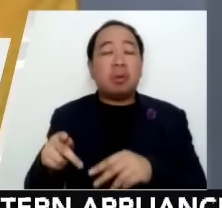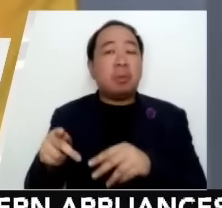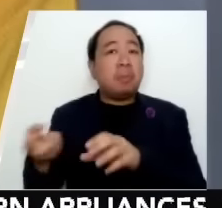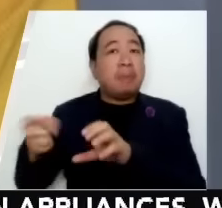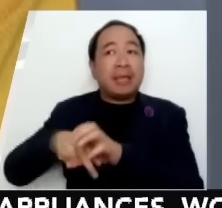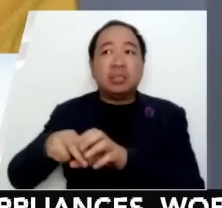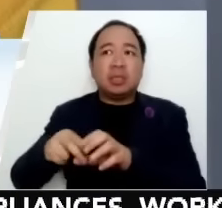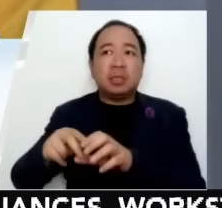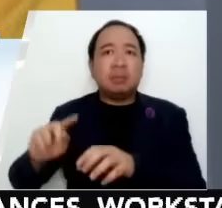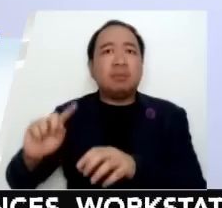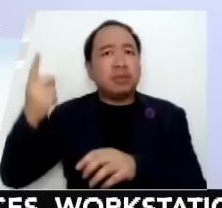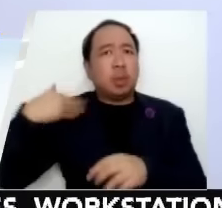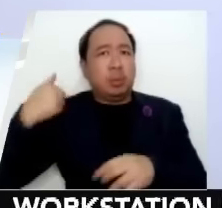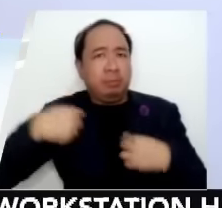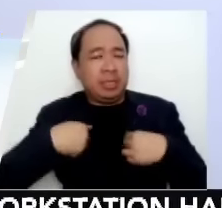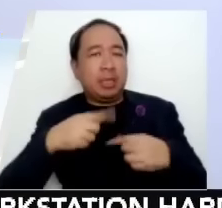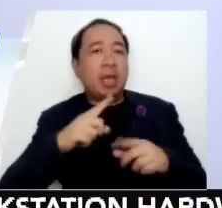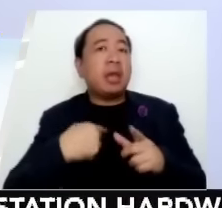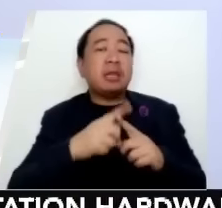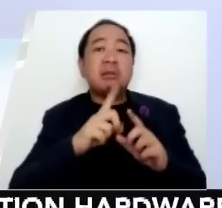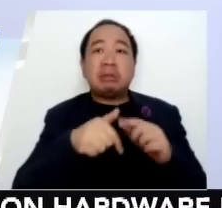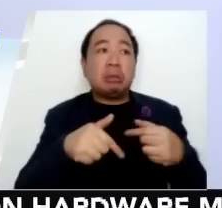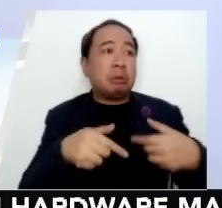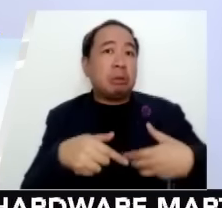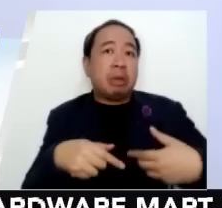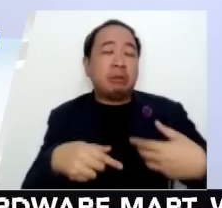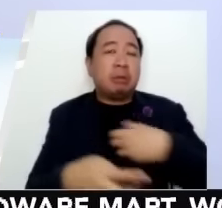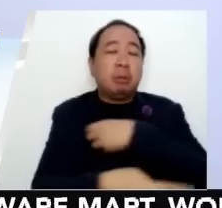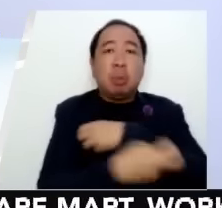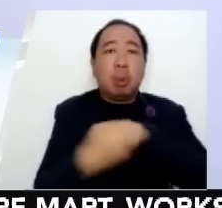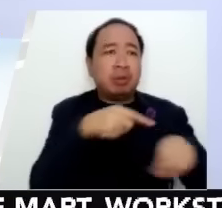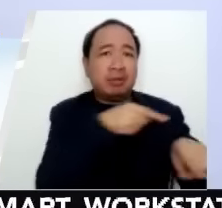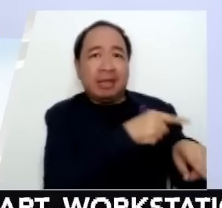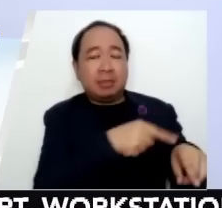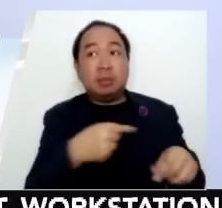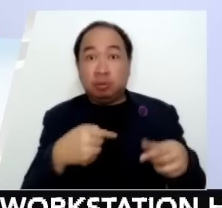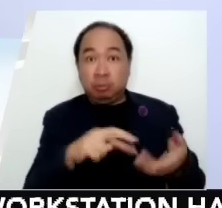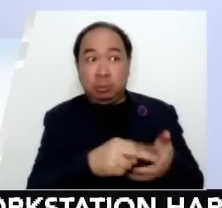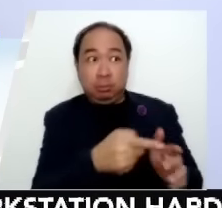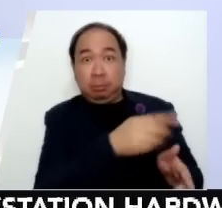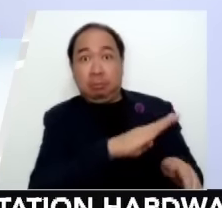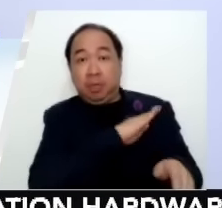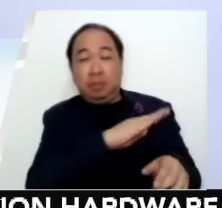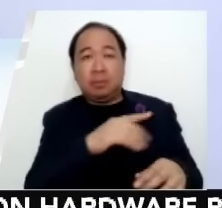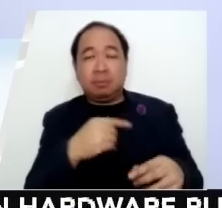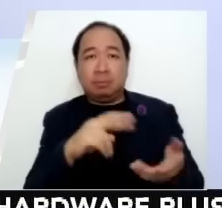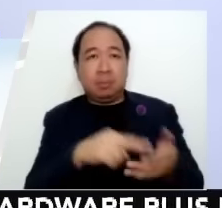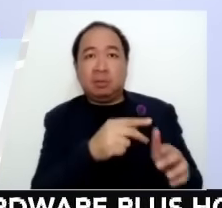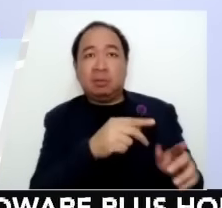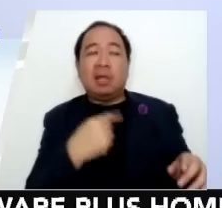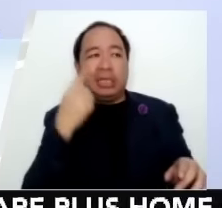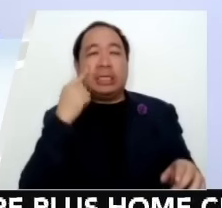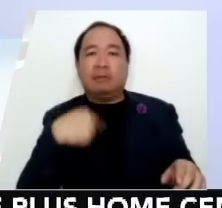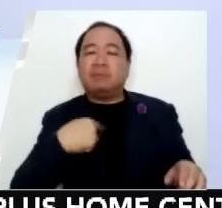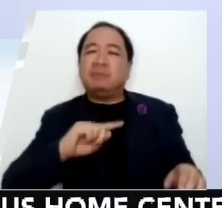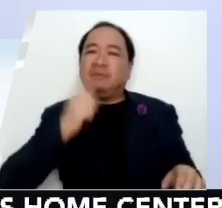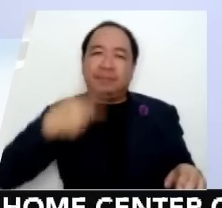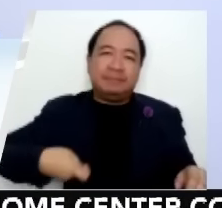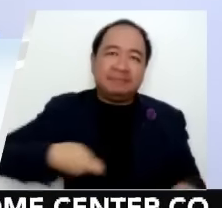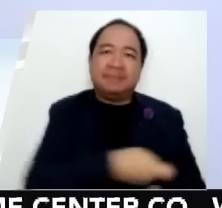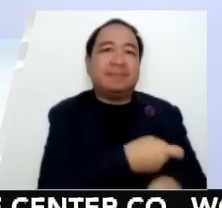po. Tapos siya pa po matapang sa dinipensahan ko lang po ang sarili ko. Kaysa naman po ako maunan, inunahan ko lang po siya kasi